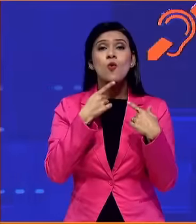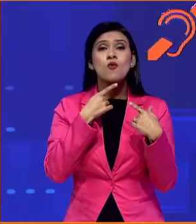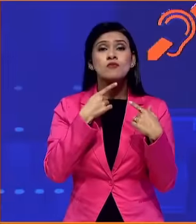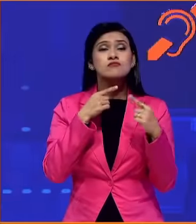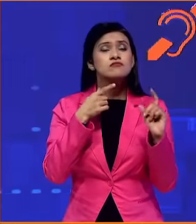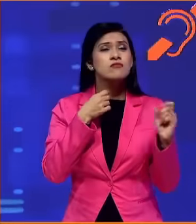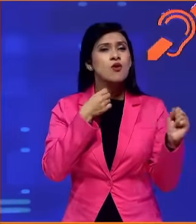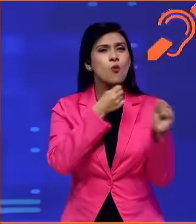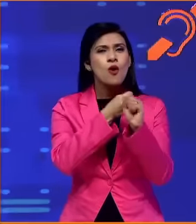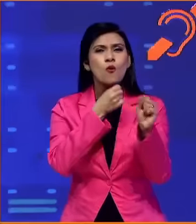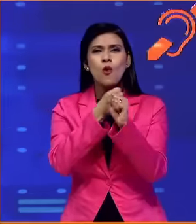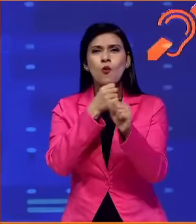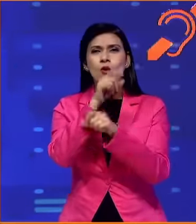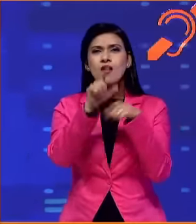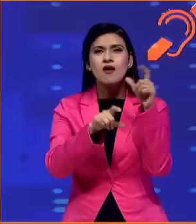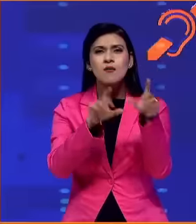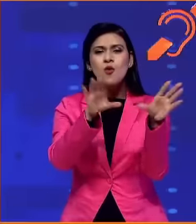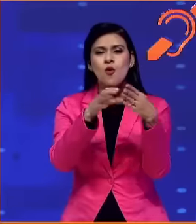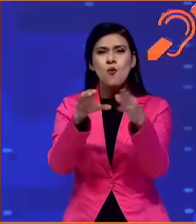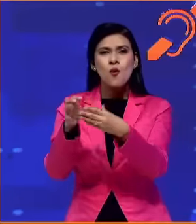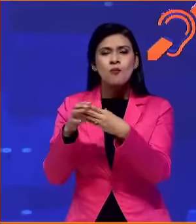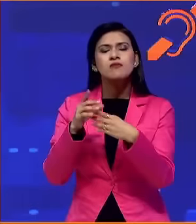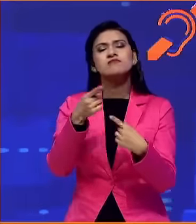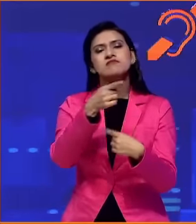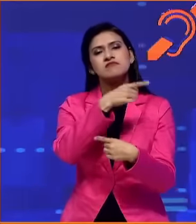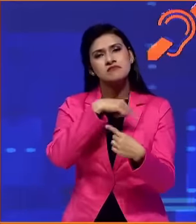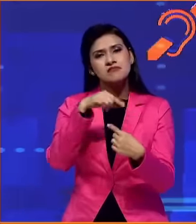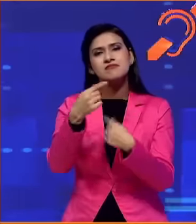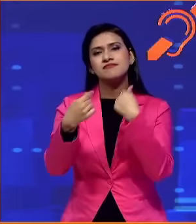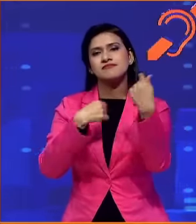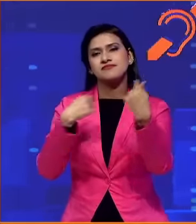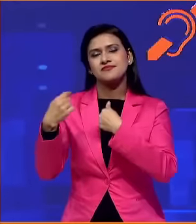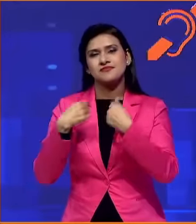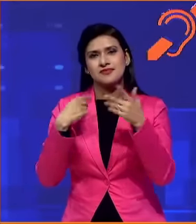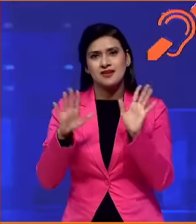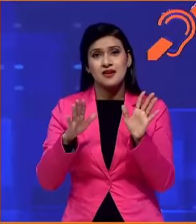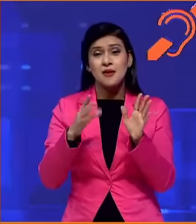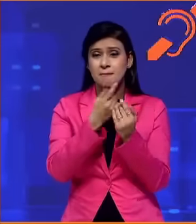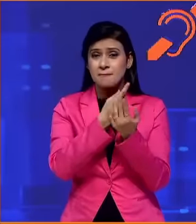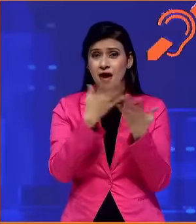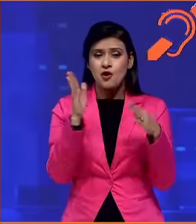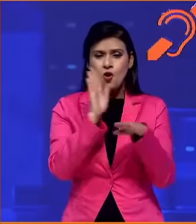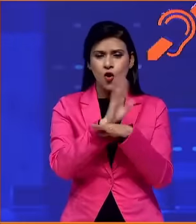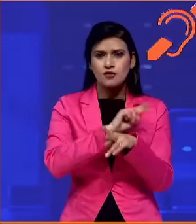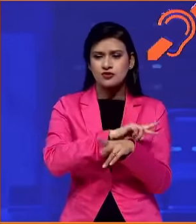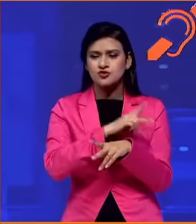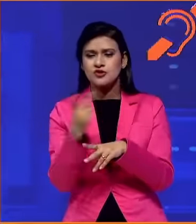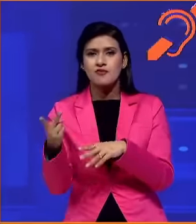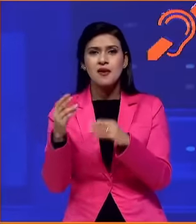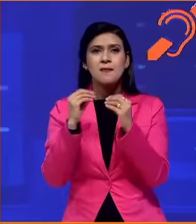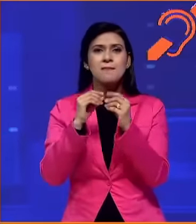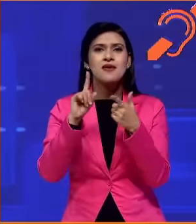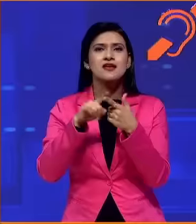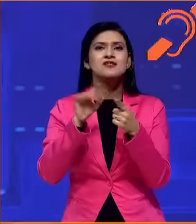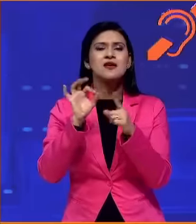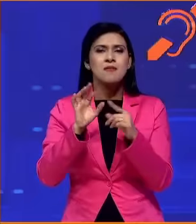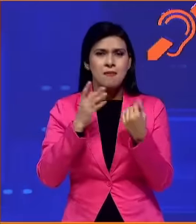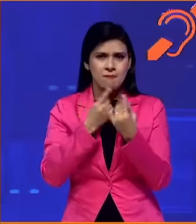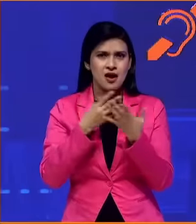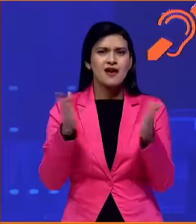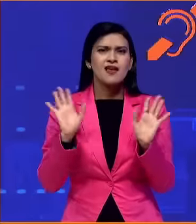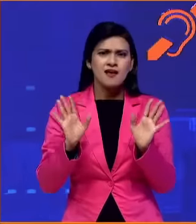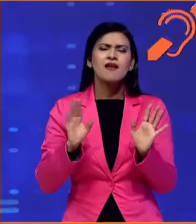कहाहै,औरचूंकियहवह समयहैजबकईलोग कांग्रेसछोड़करभाजपामेंशामिलहोरहेहैं,इसलिएउन्होंनेसोचाकिक्योंन मुझेभीइसआरोपमेंशामिलकरलियाजाए। लेकिन